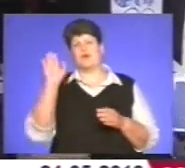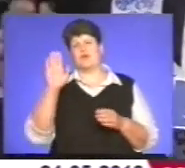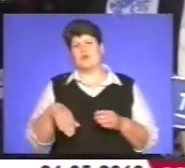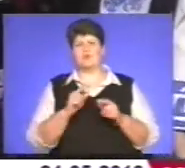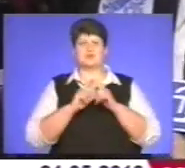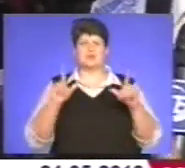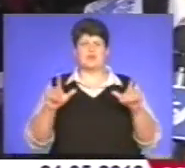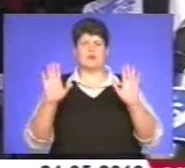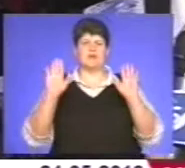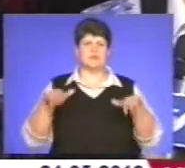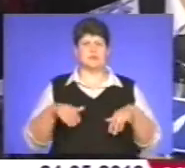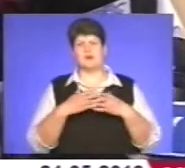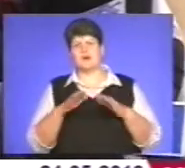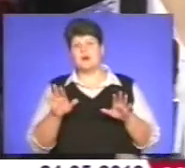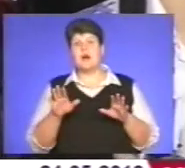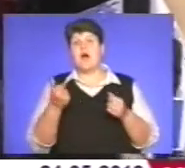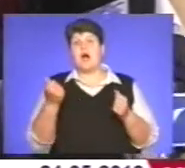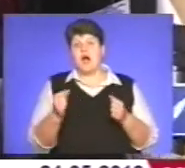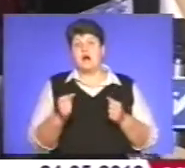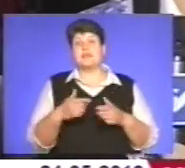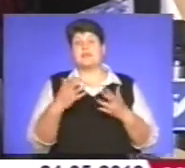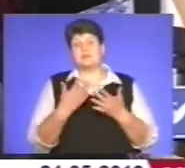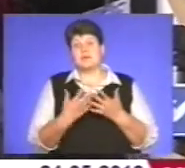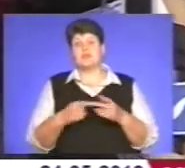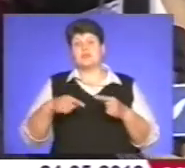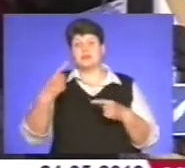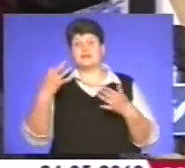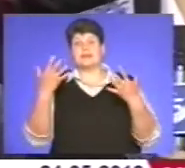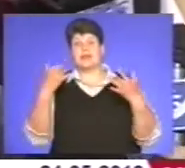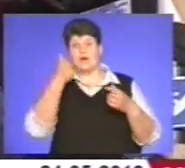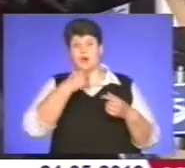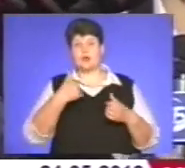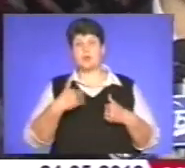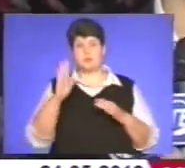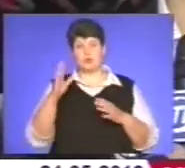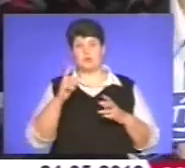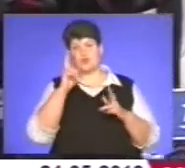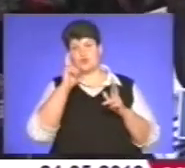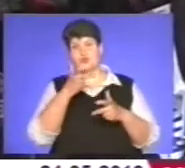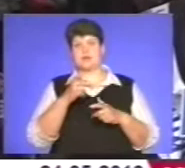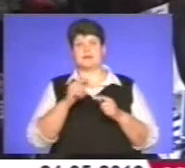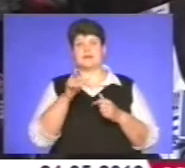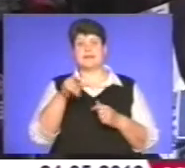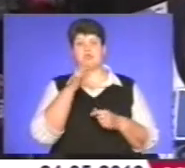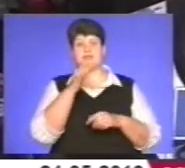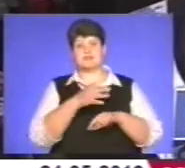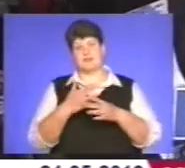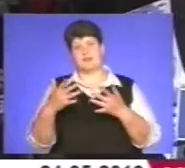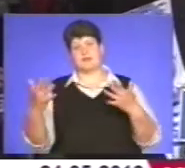школа, все, по школі, але, напевно, через пару років ми будемо скучати за тими часами і так